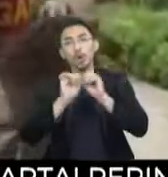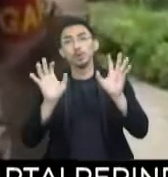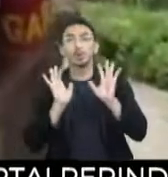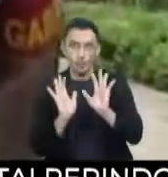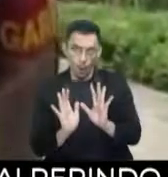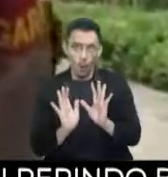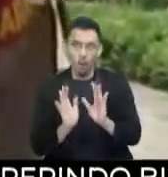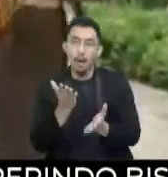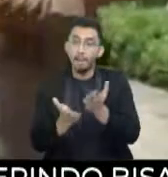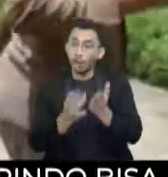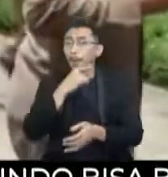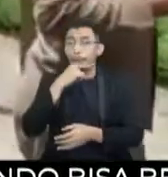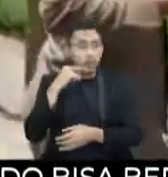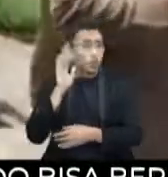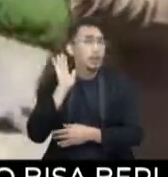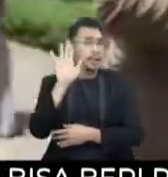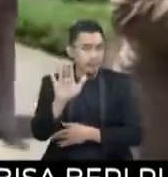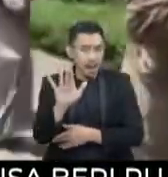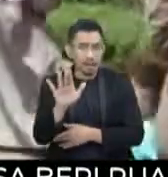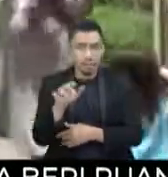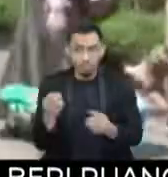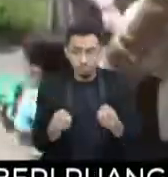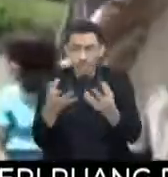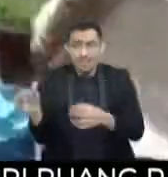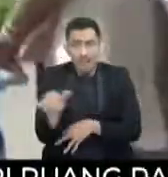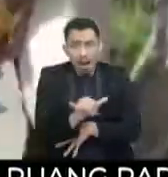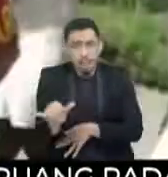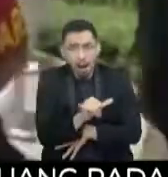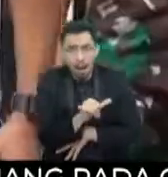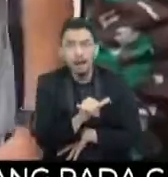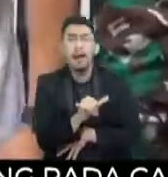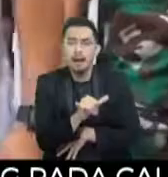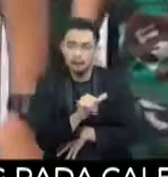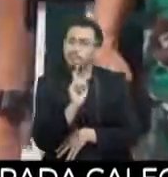depan apabila terjadi lagi seperti ini, kami akan menyesuaikan dengan sesuai dengan ketentuan yang berlaku.